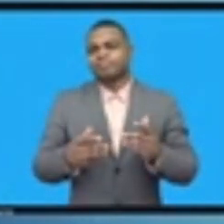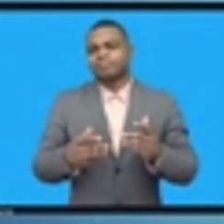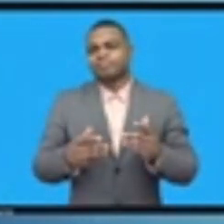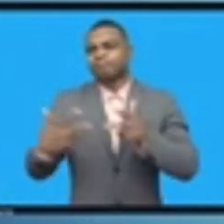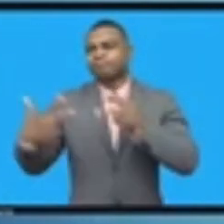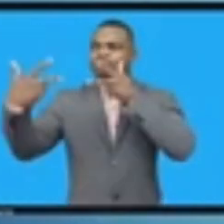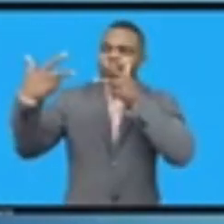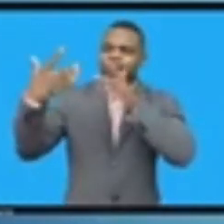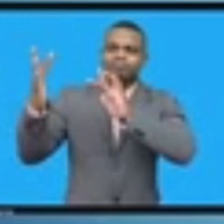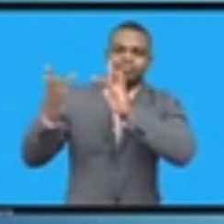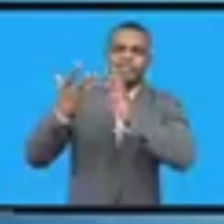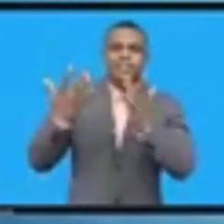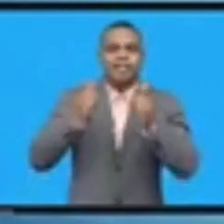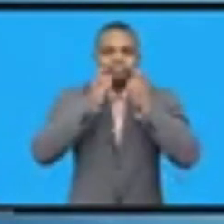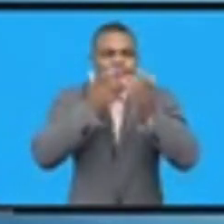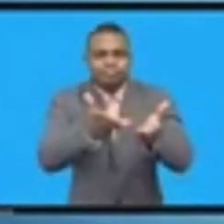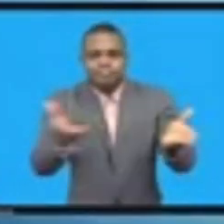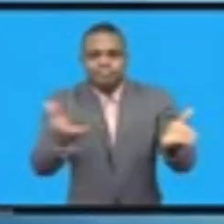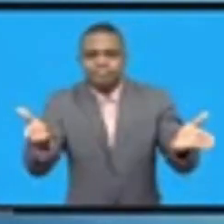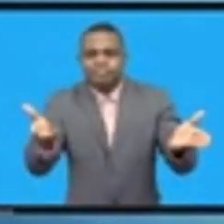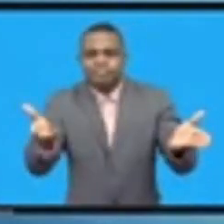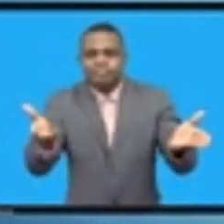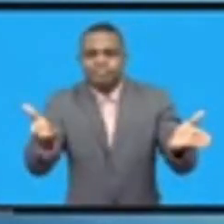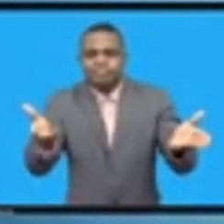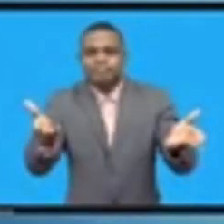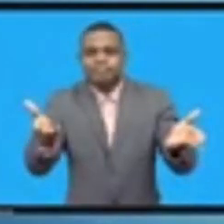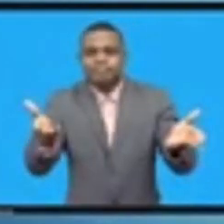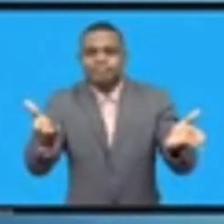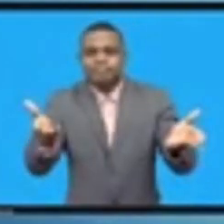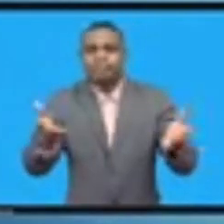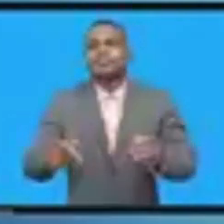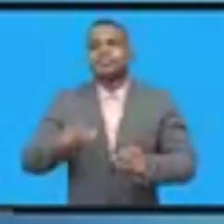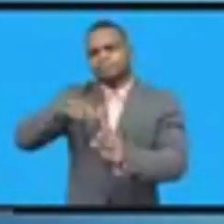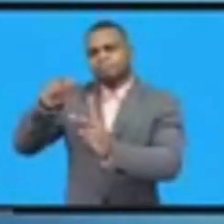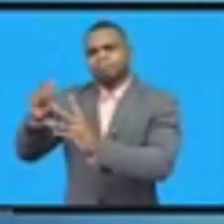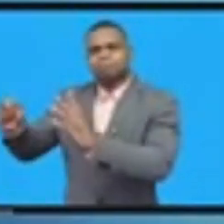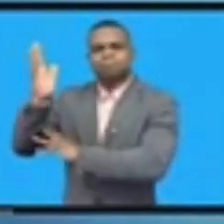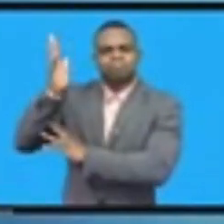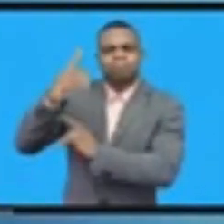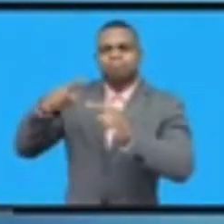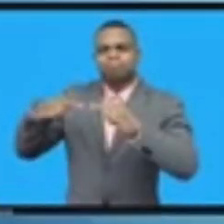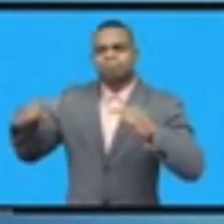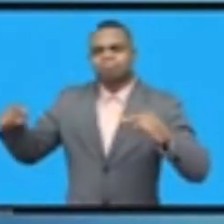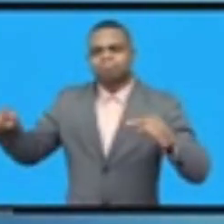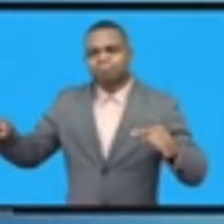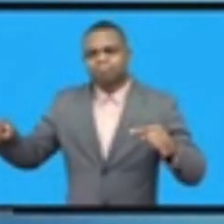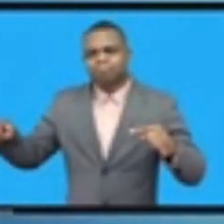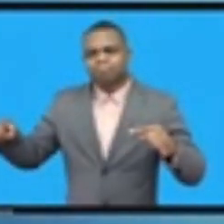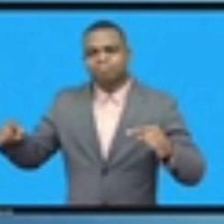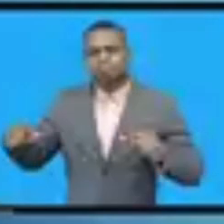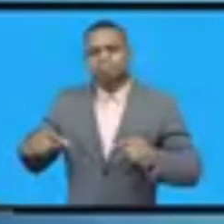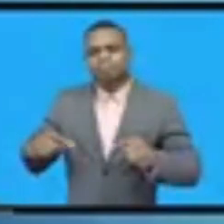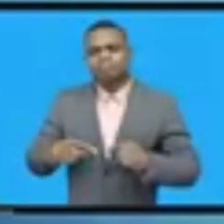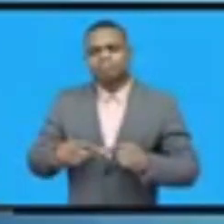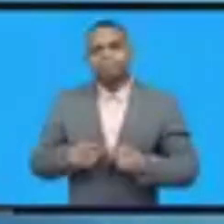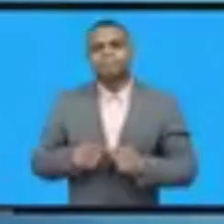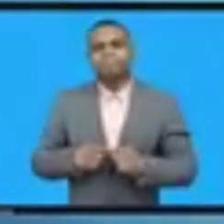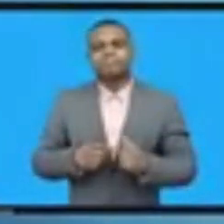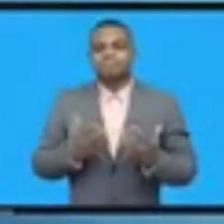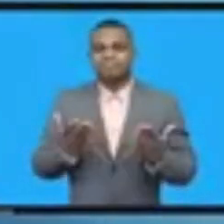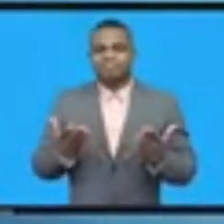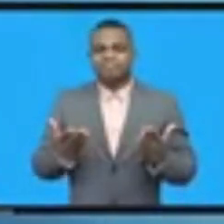我们的东道主埃塞俄比亚联邦民主共和国，以及感